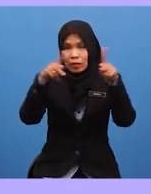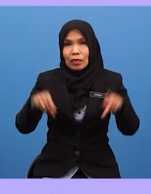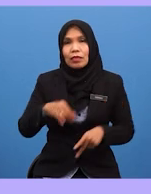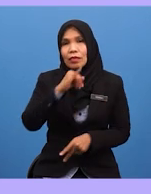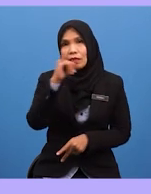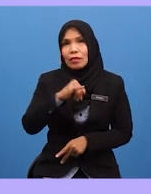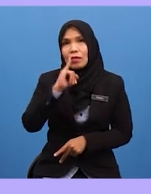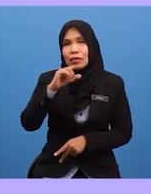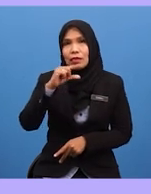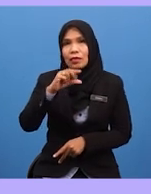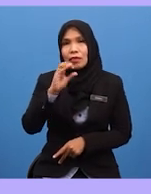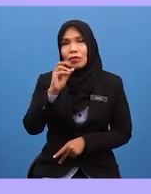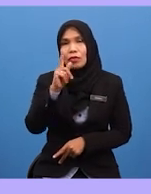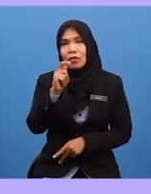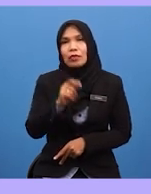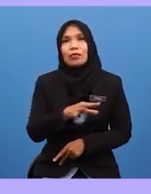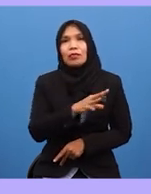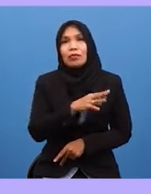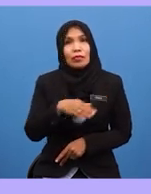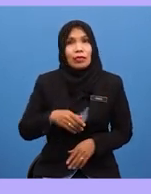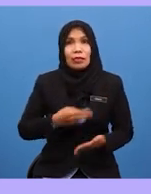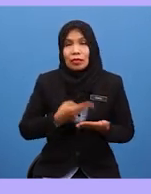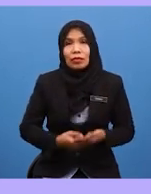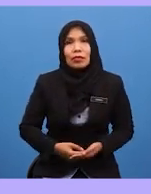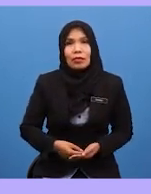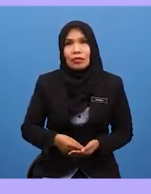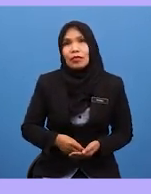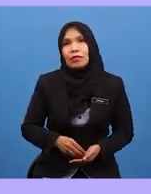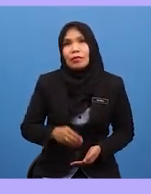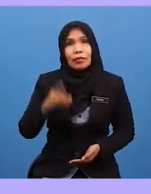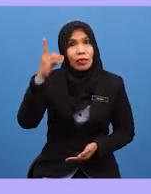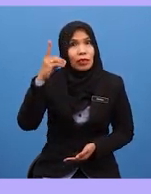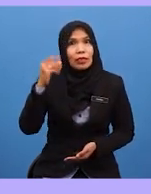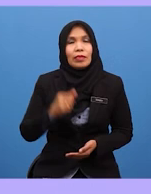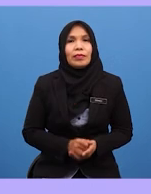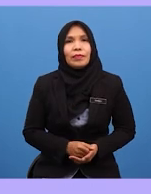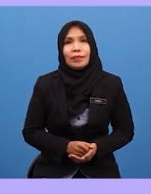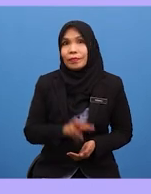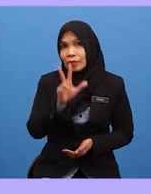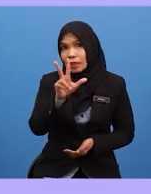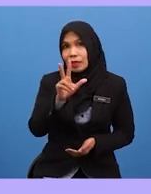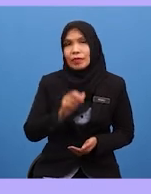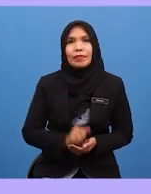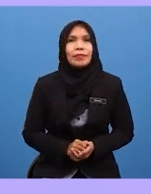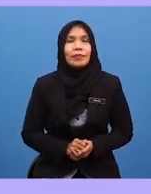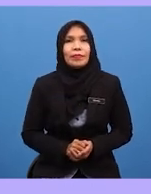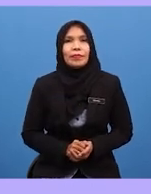Pertumbuhan melibatkan tiga perkembangan iaitu